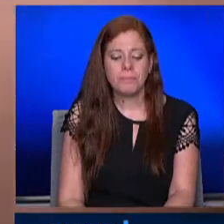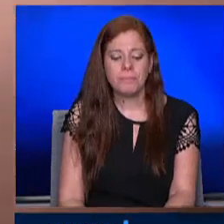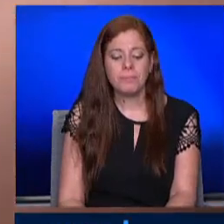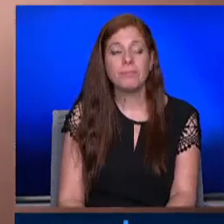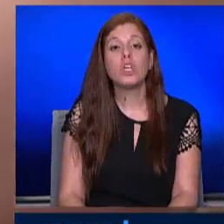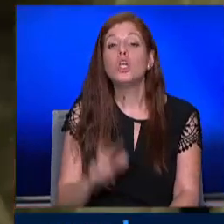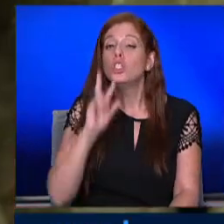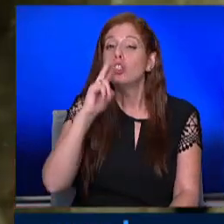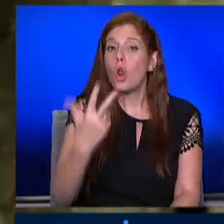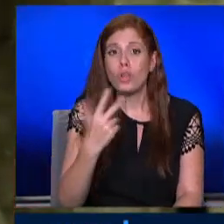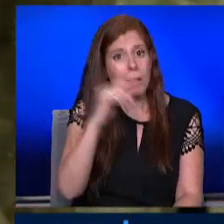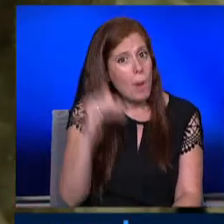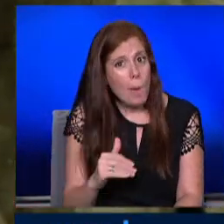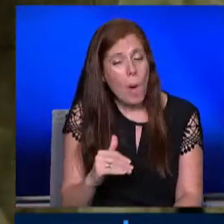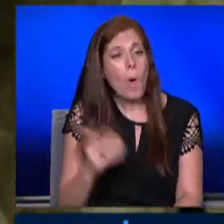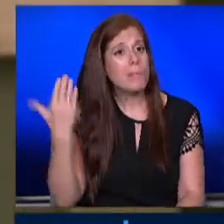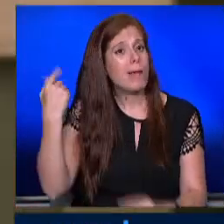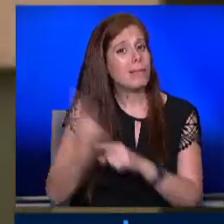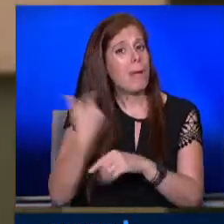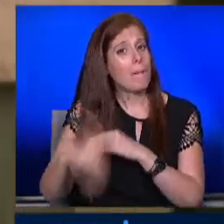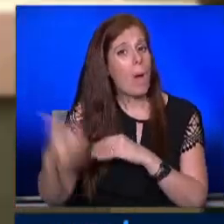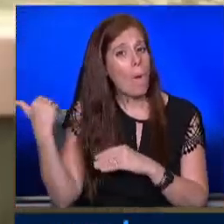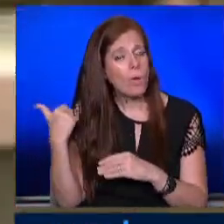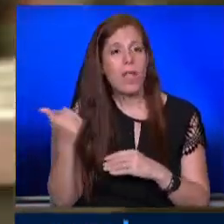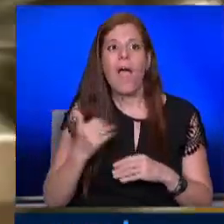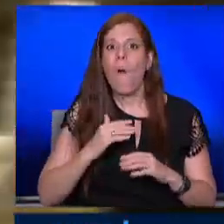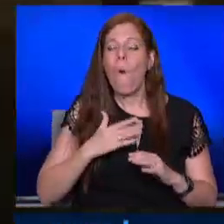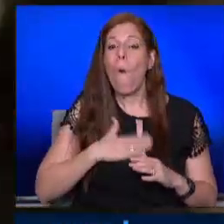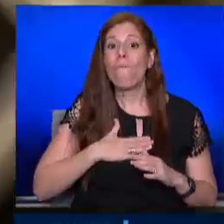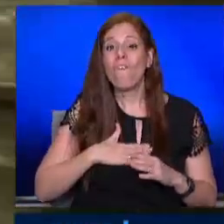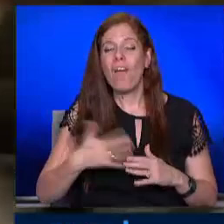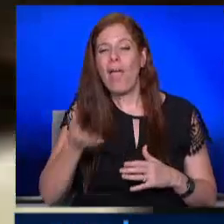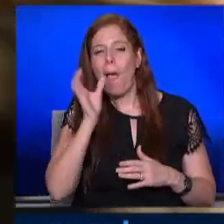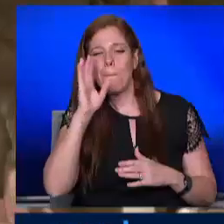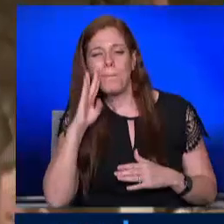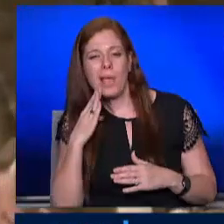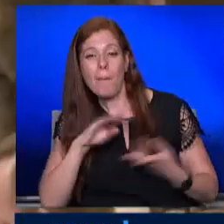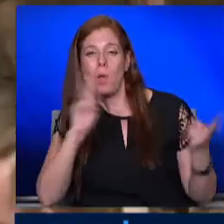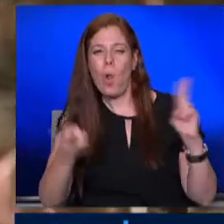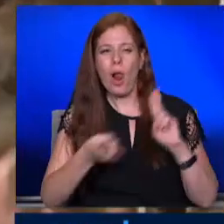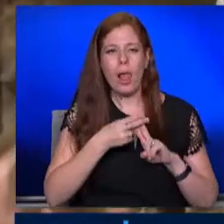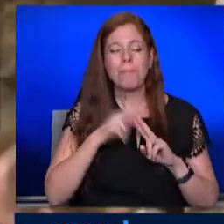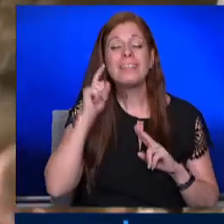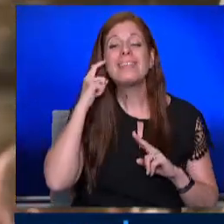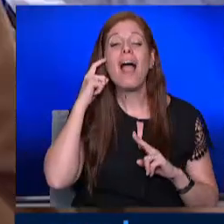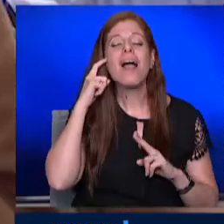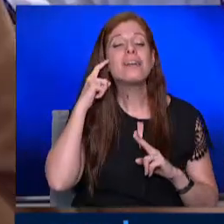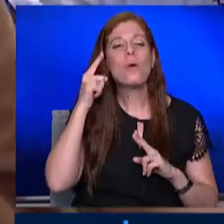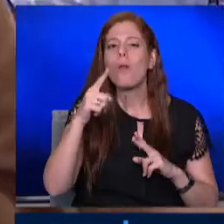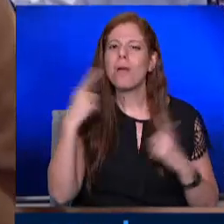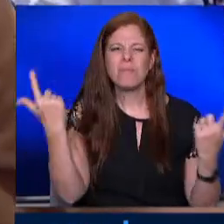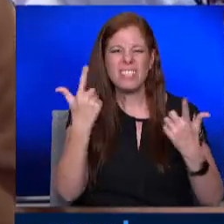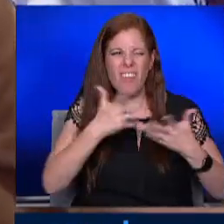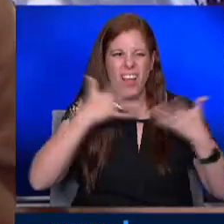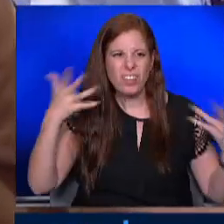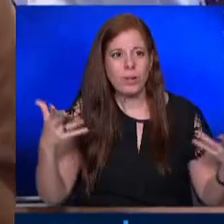שלוש שנים לא פחות מאז הפעם האחרונה, חובבי הבירה מכל העולם התגעגעו לפסטיבל הגדול ביותר. I'm just expecting to meet